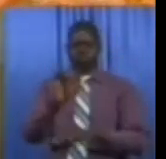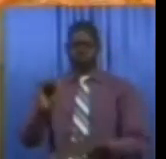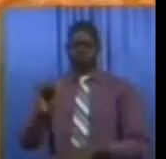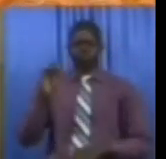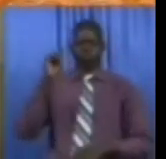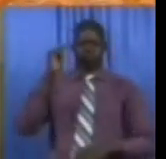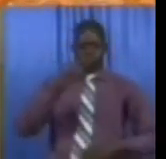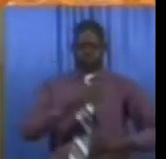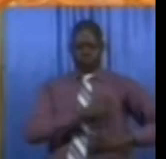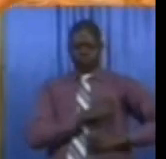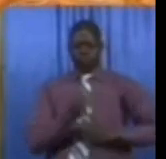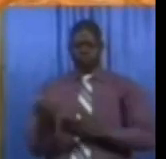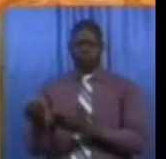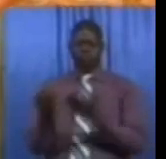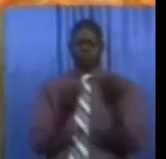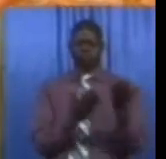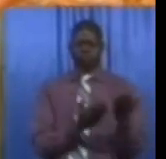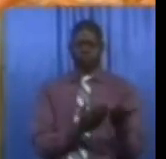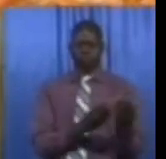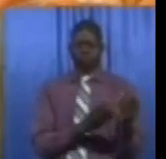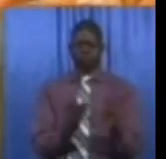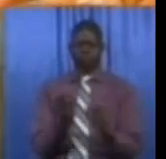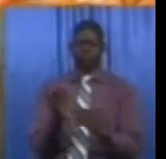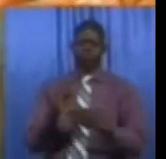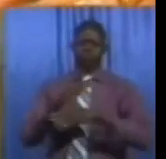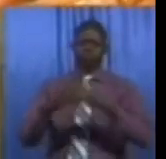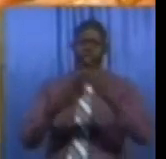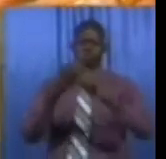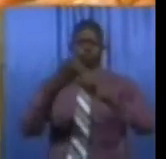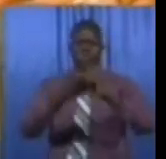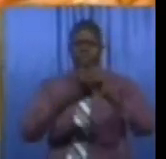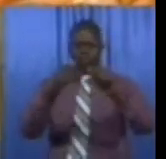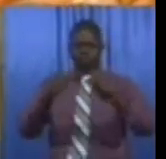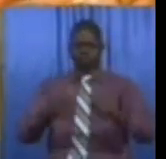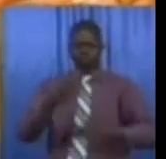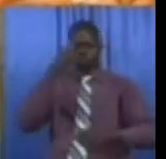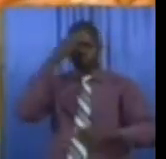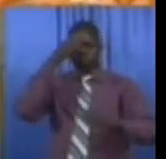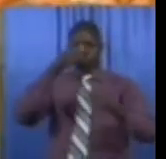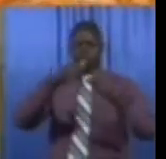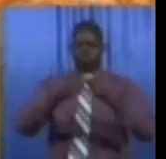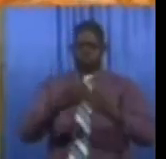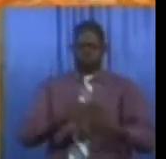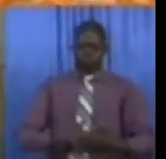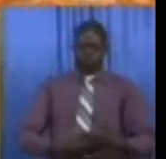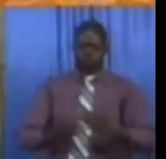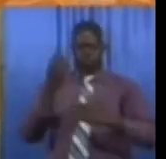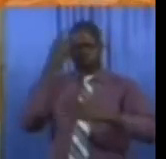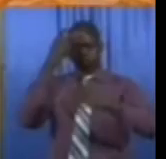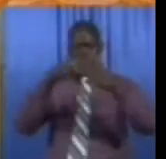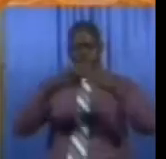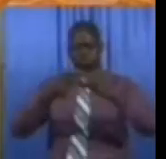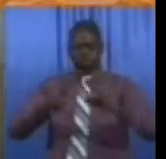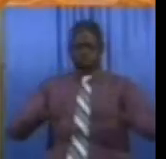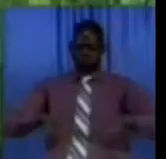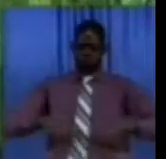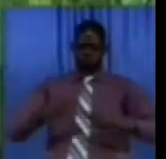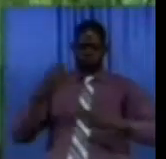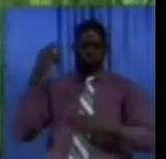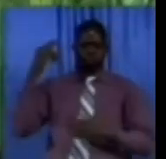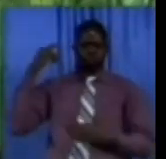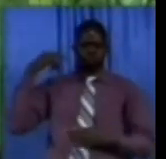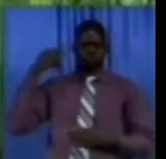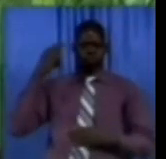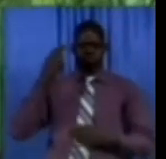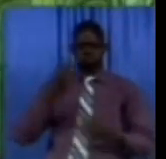que nous lui portons. Durant tout ce mois, nous pouvons commémorer la naissance du prophète et revivre son histoire.